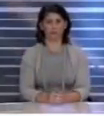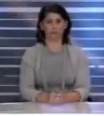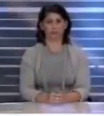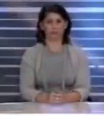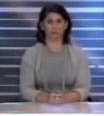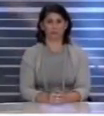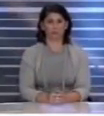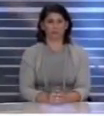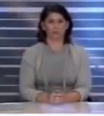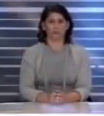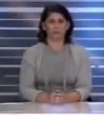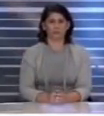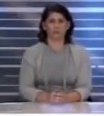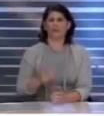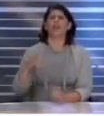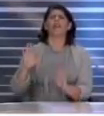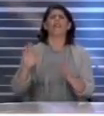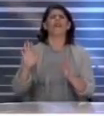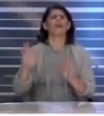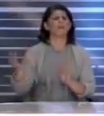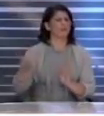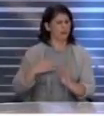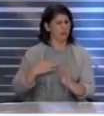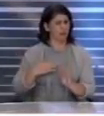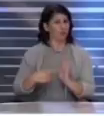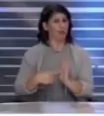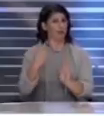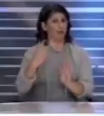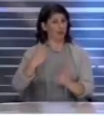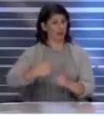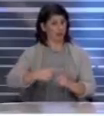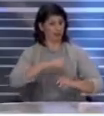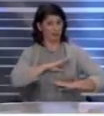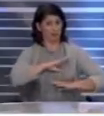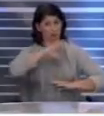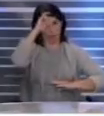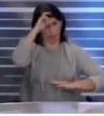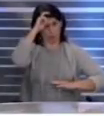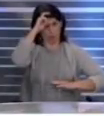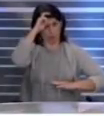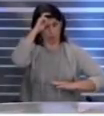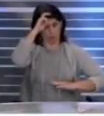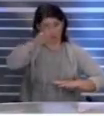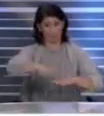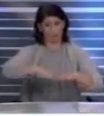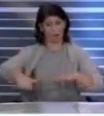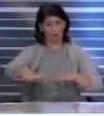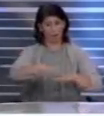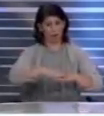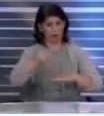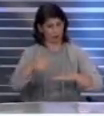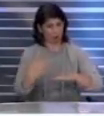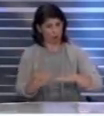και να μην μου λένε ότι η παρουσία δύο Ελλήνων στρατιωτών στο τουρκικό έδαφος